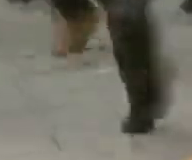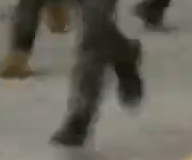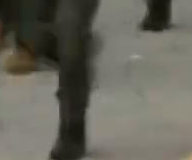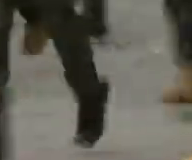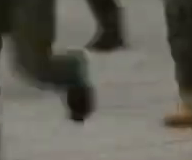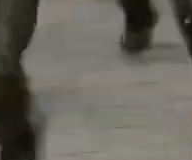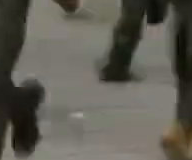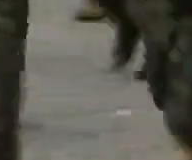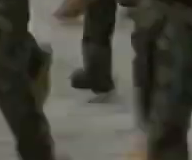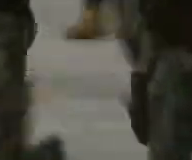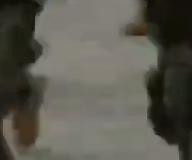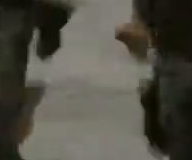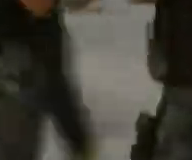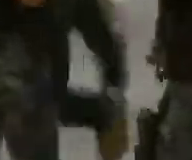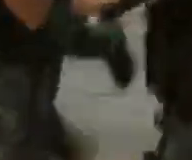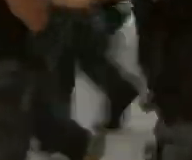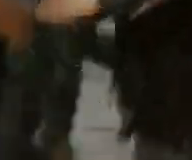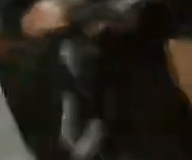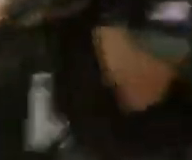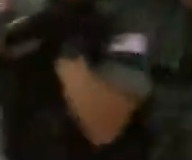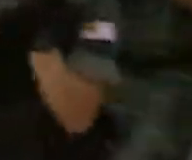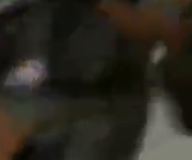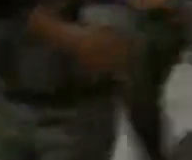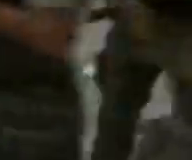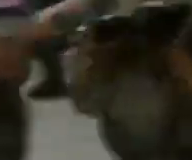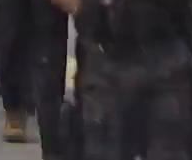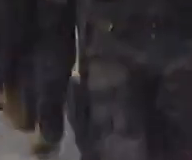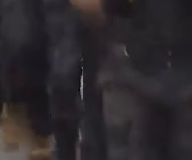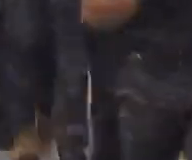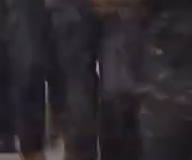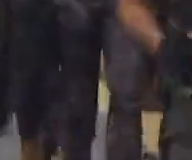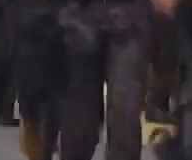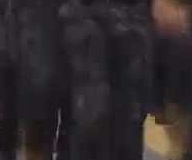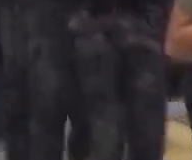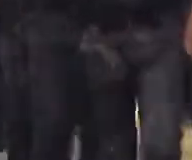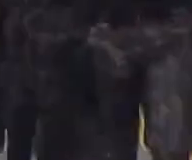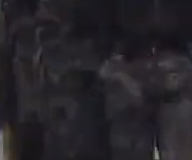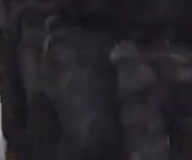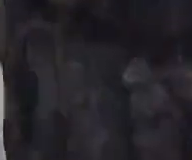seramai 165 pegawai dan anggota.